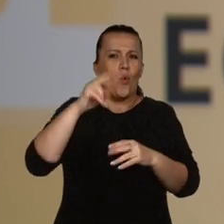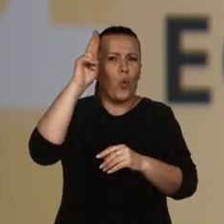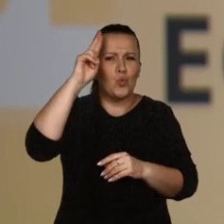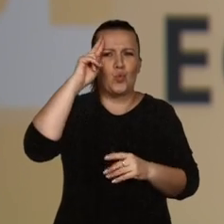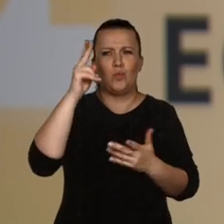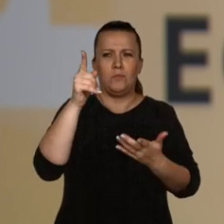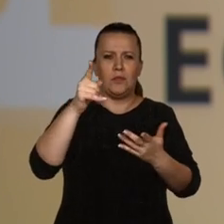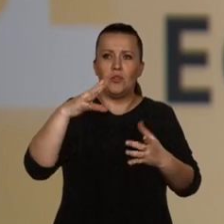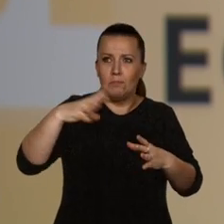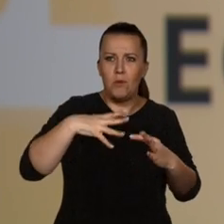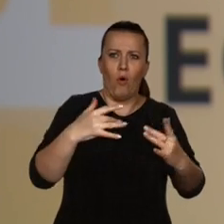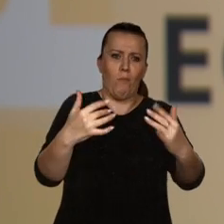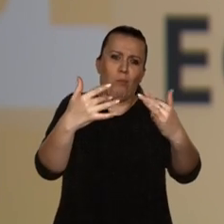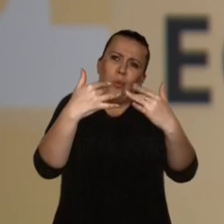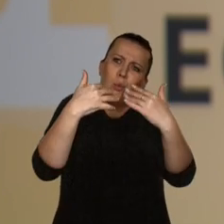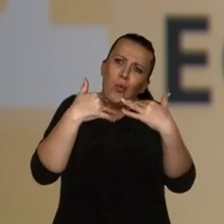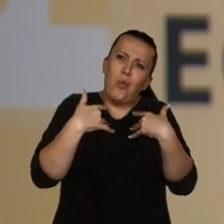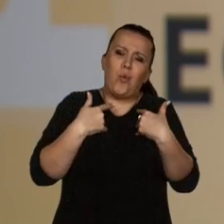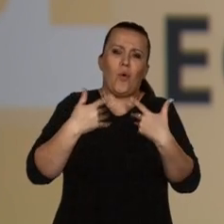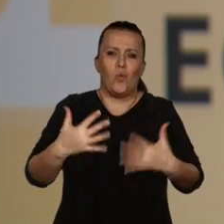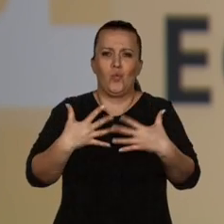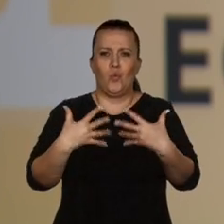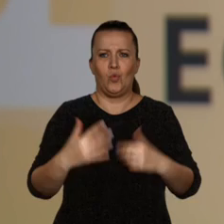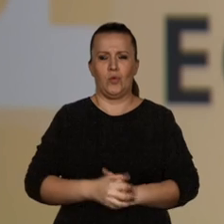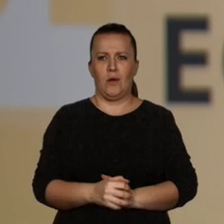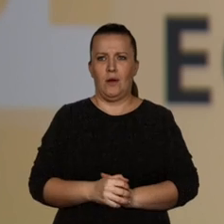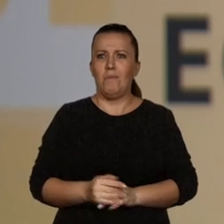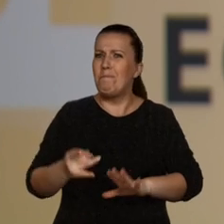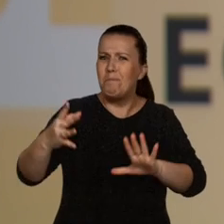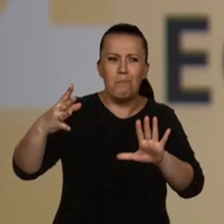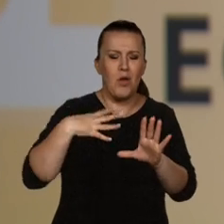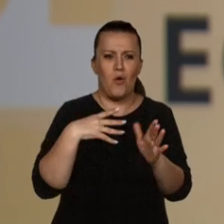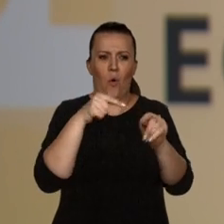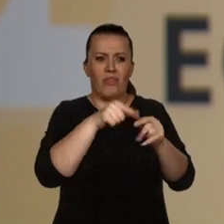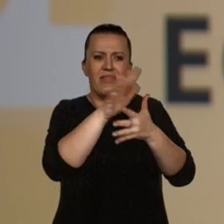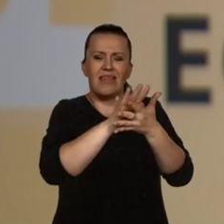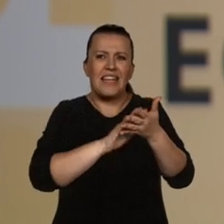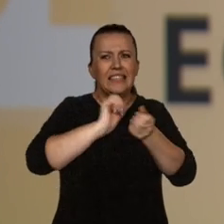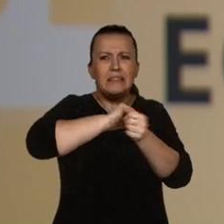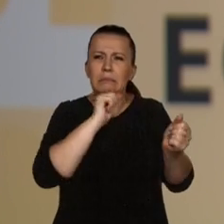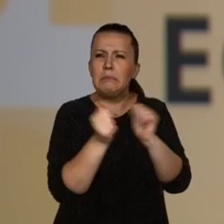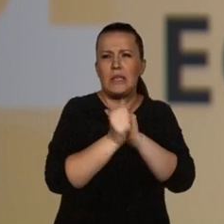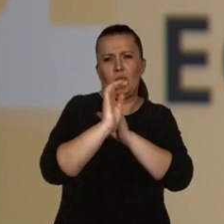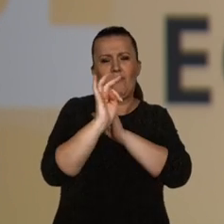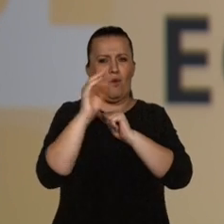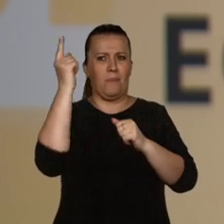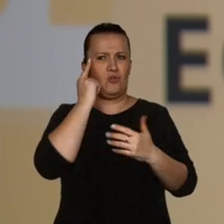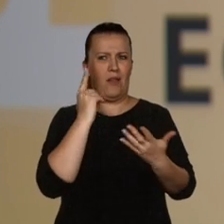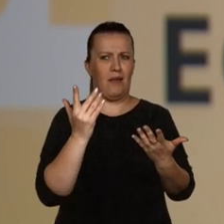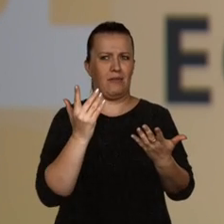który przeczytałeś, zobaczyłeś, który przeżyłeś i który w jakiś sposób zmienił twoje myślenie, w jakiś sposób zmienił twoje